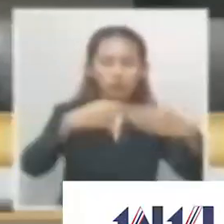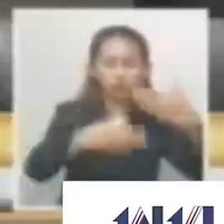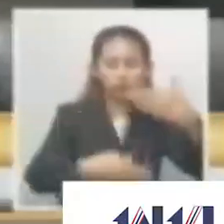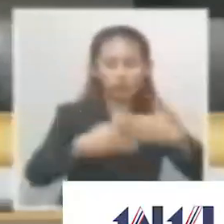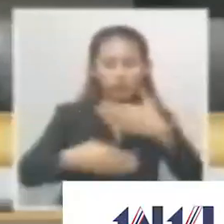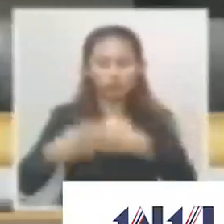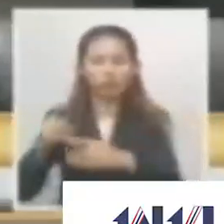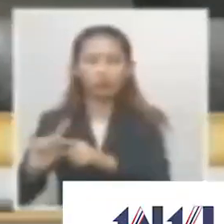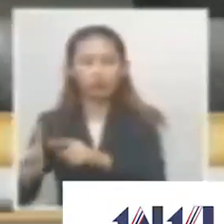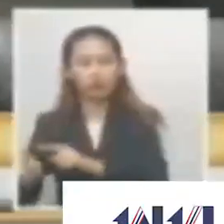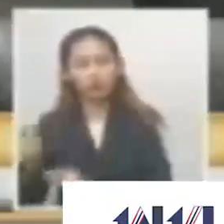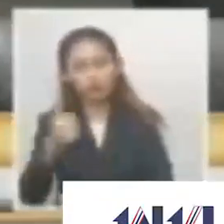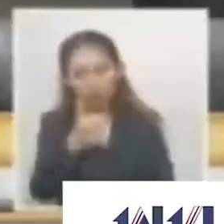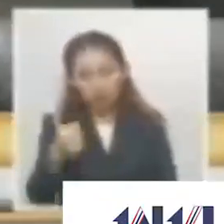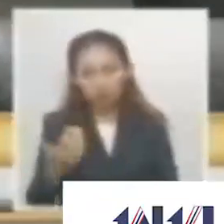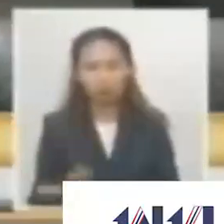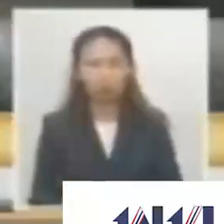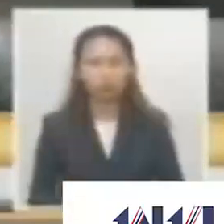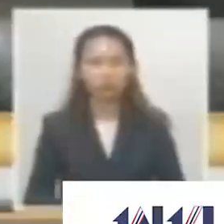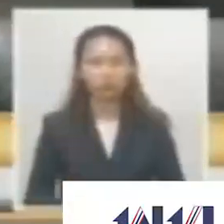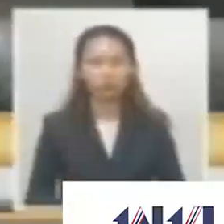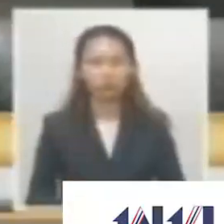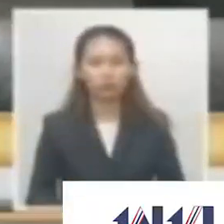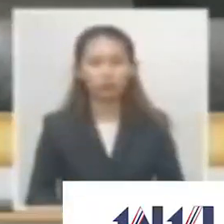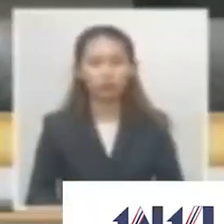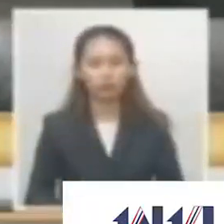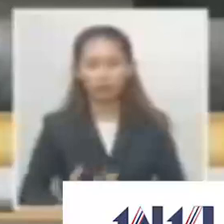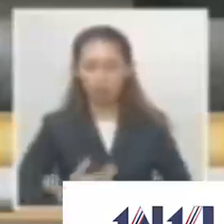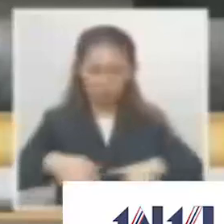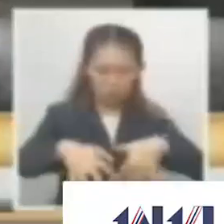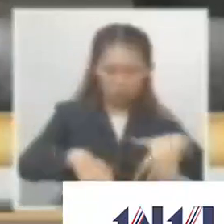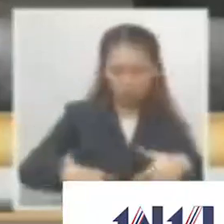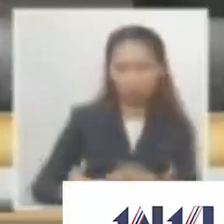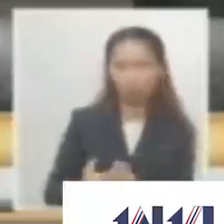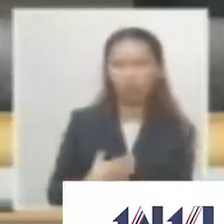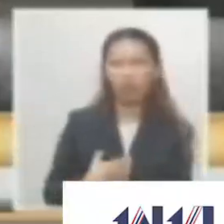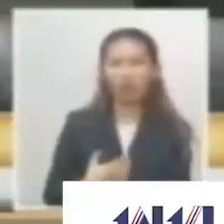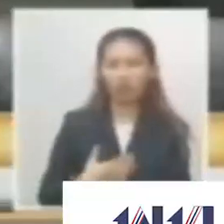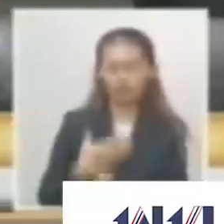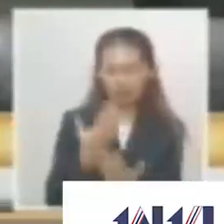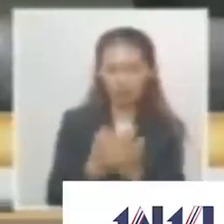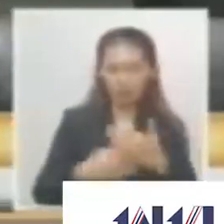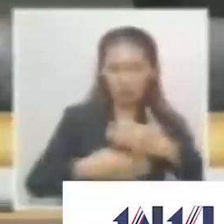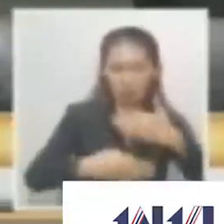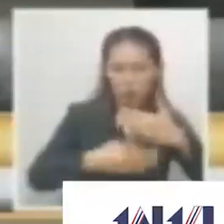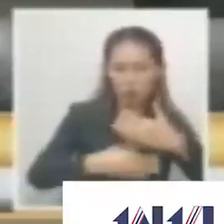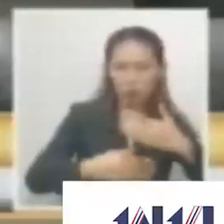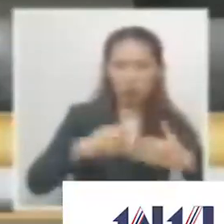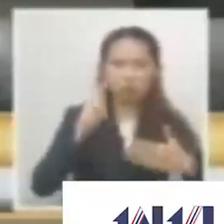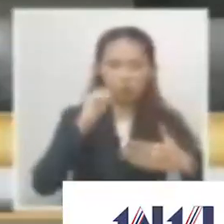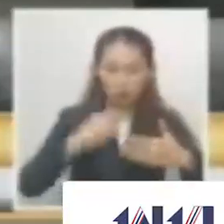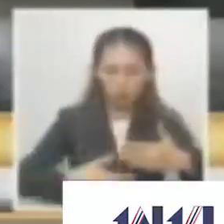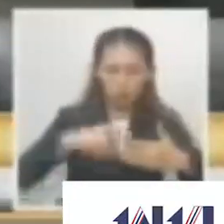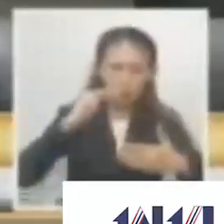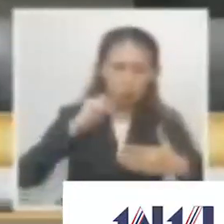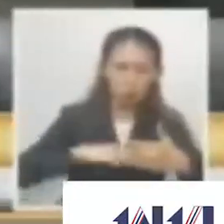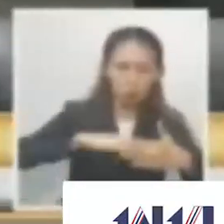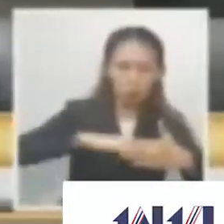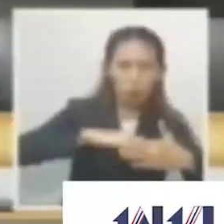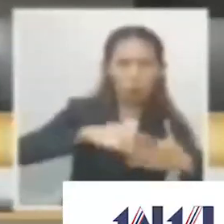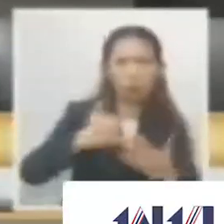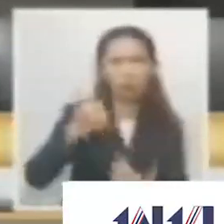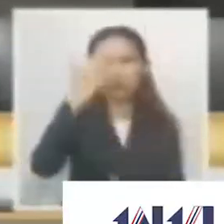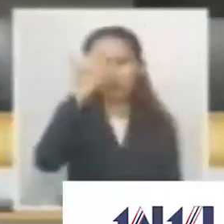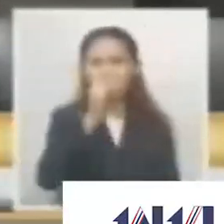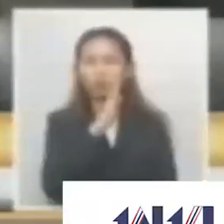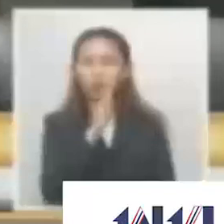อบถามแล้วเขาอยากได้นะครับเขื่อนที่มีปริมาณเก็บน้ำได้มากกว่านะครับเพราะถึงเวลาจริงๆแล้วเนี่ยเขาจะพ่อปลูกเขามีความมั่นใ